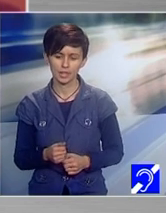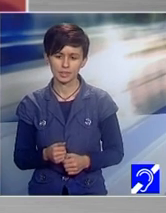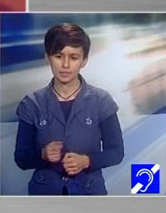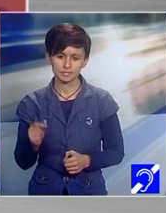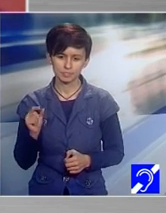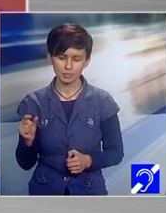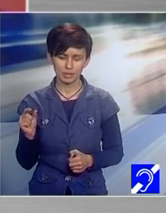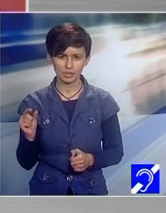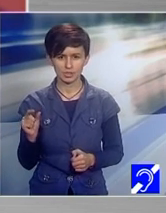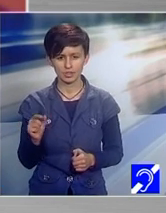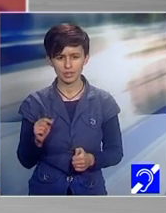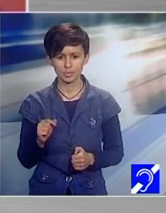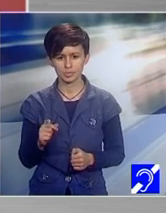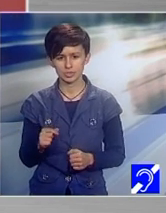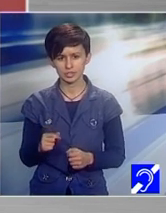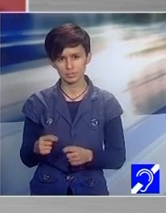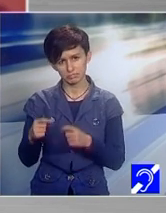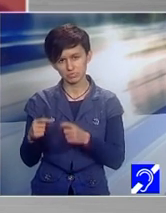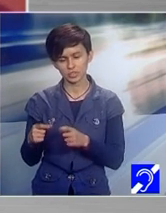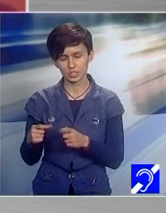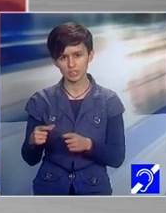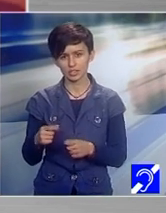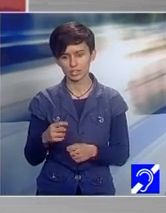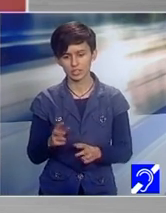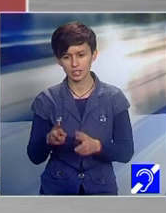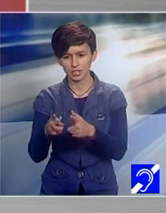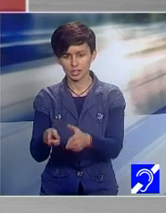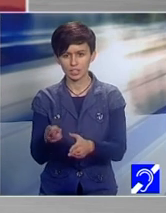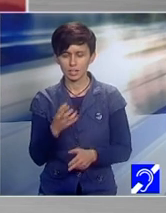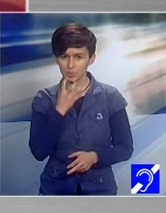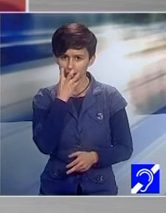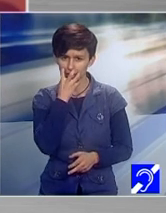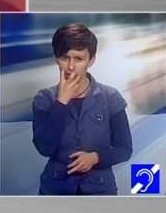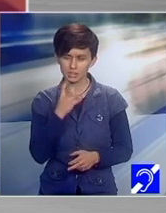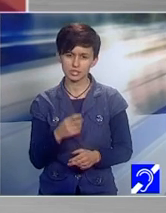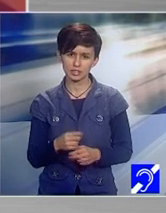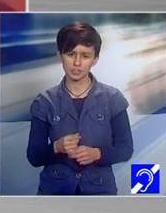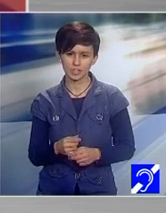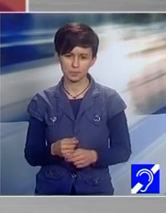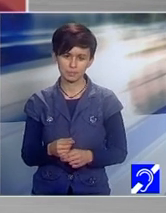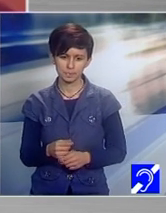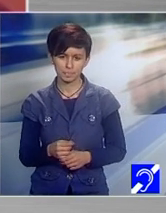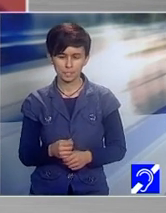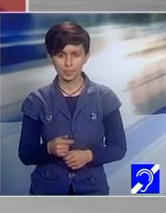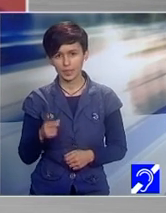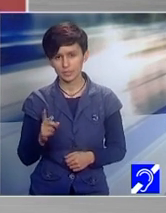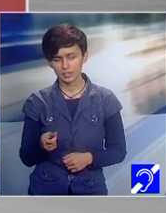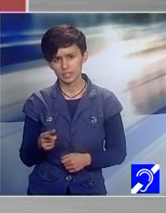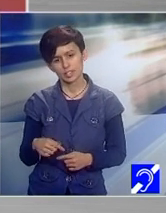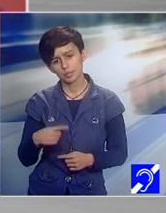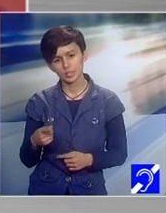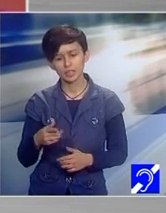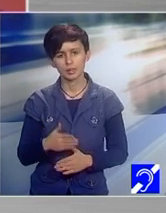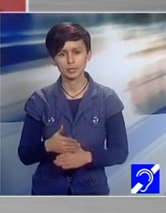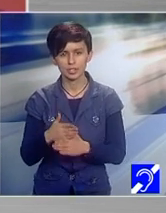îți trebuie niște saloane de terapie intensivă cu circuit separat și îți trebuie după aceea